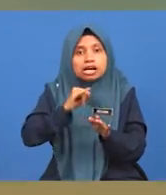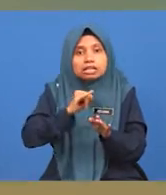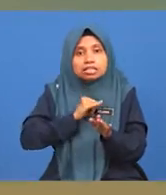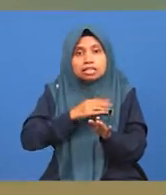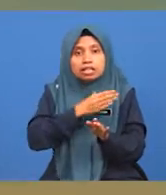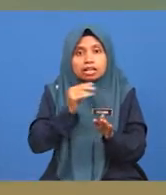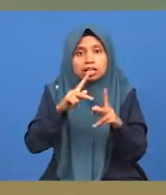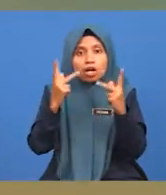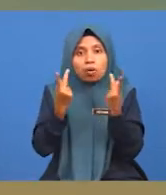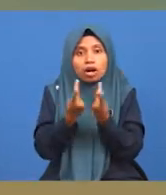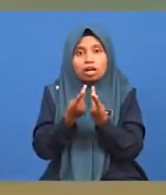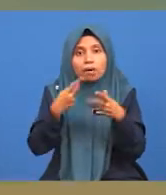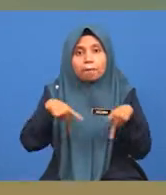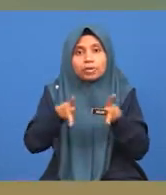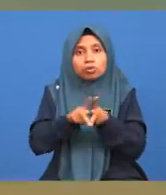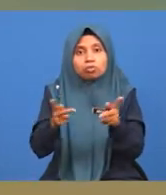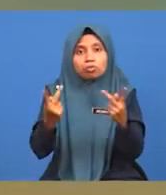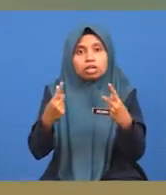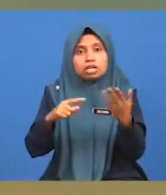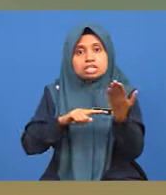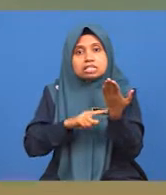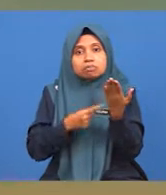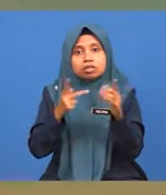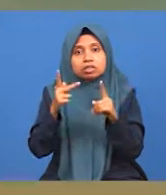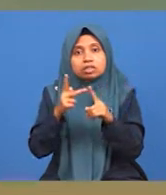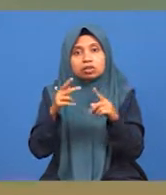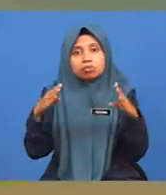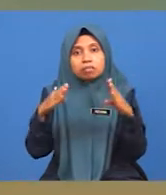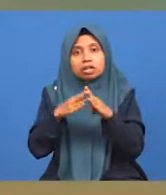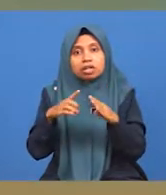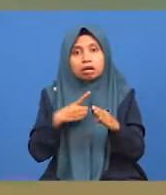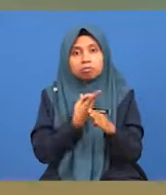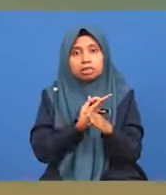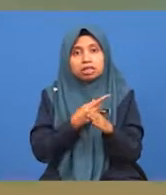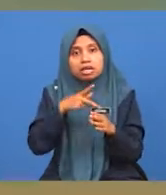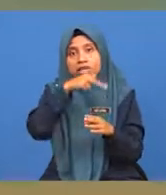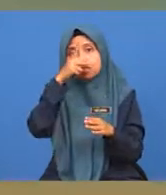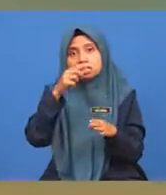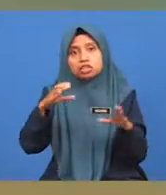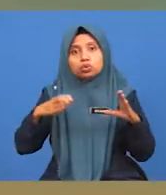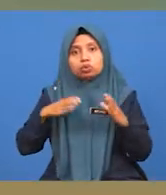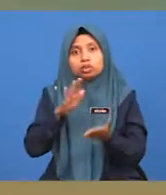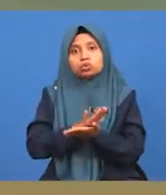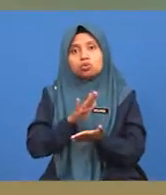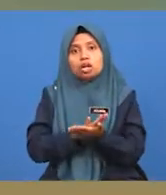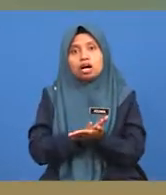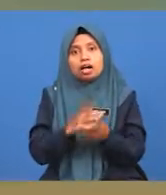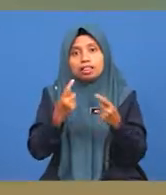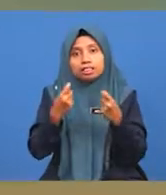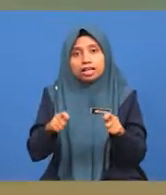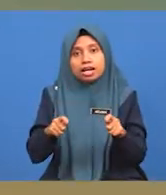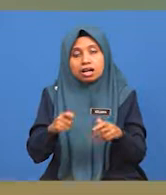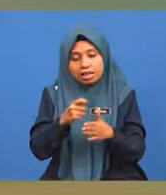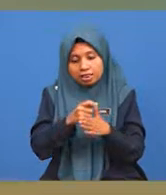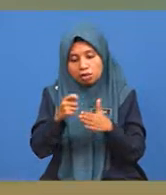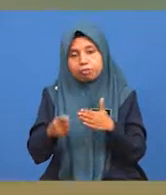Saya dan keluarga perlu pulang semula ke rumah kami kerana cuti sekolah